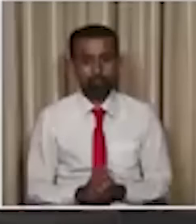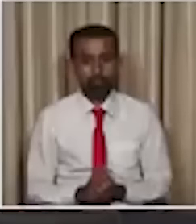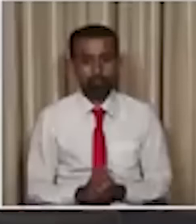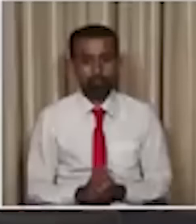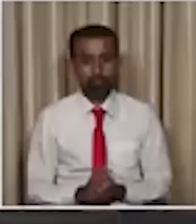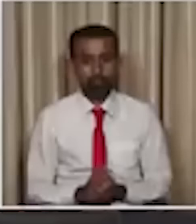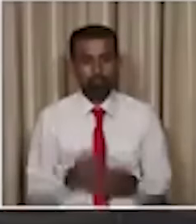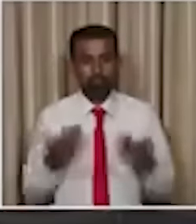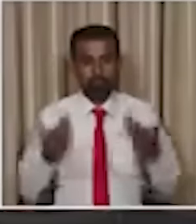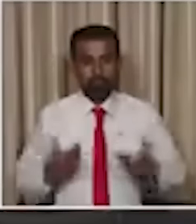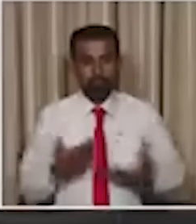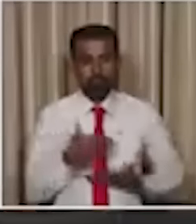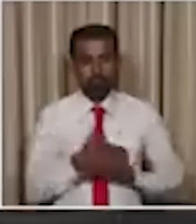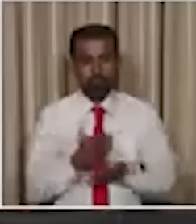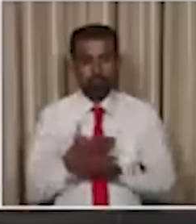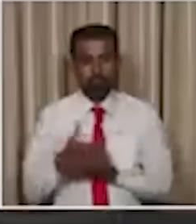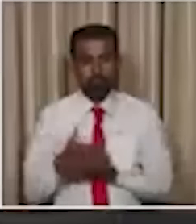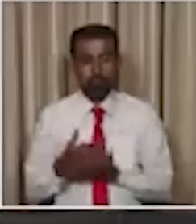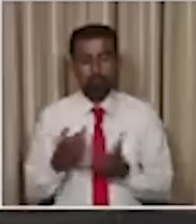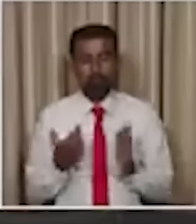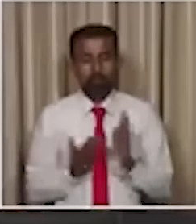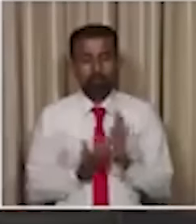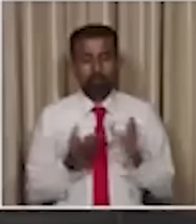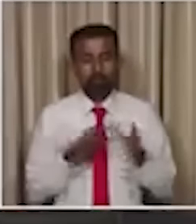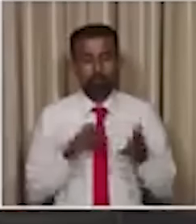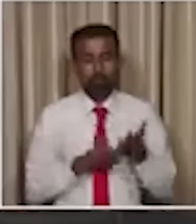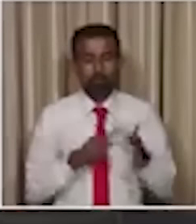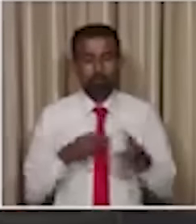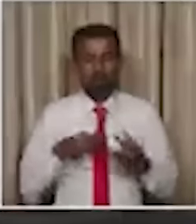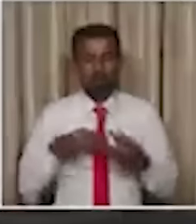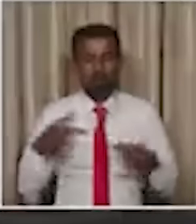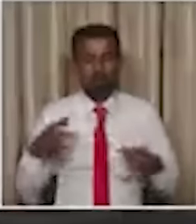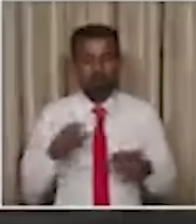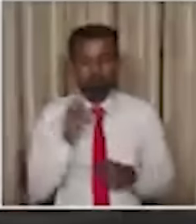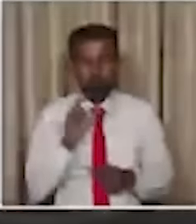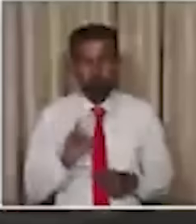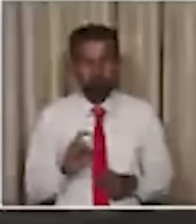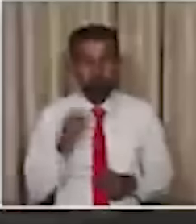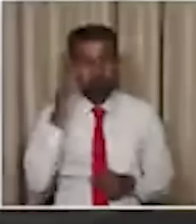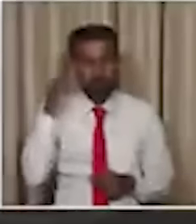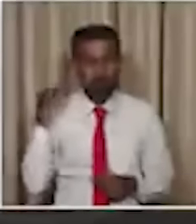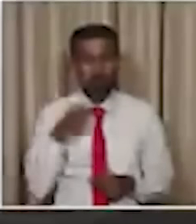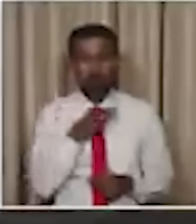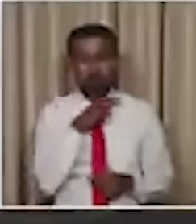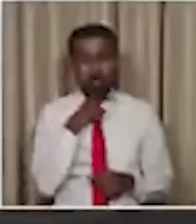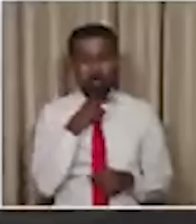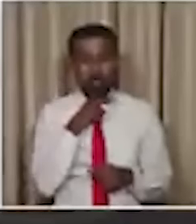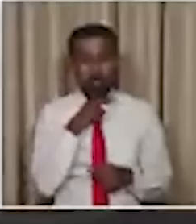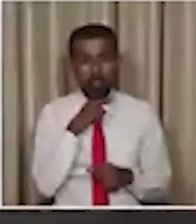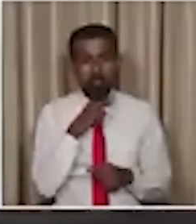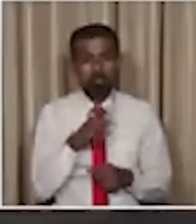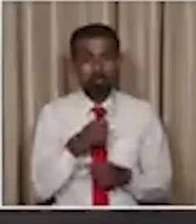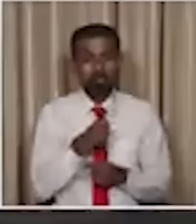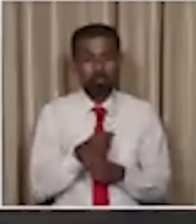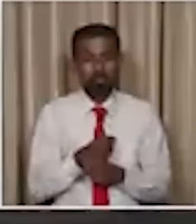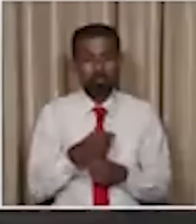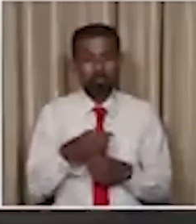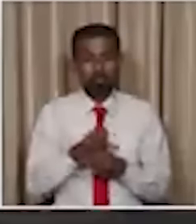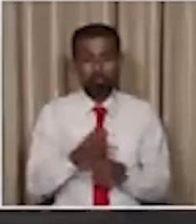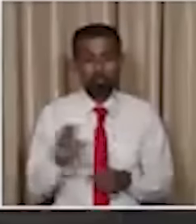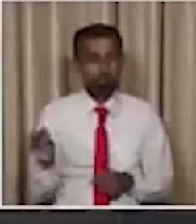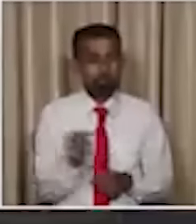මෘත ශරීර කොටස්වල සාරා ජෙස්මින්ගේ DNA පරීක්ෂා කිරීමට ඇයගේ මවගේ රුධිර සාම්පල්ද රස පරීක්ෂක වෙත යොමු කර